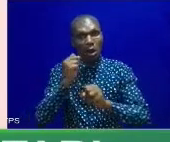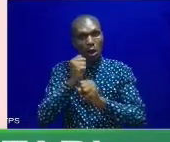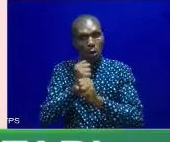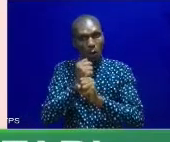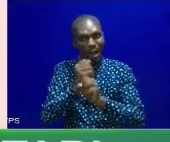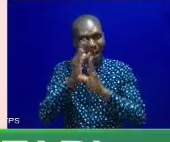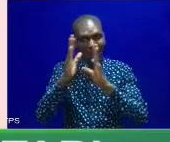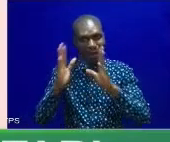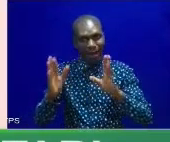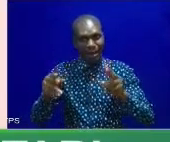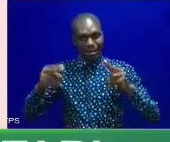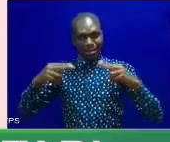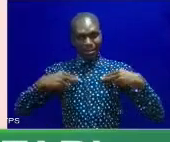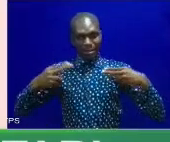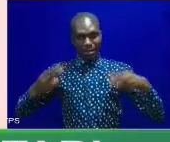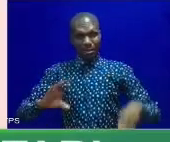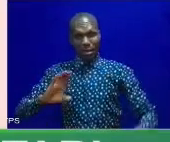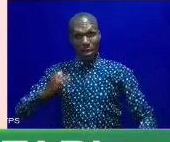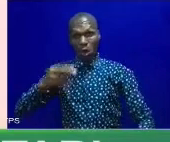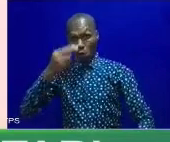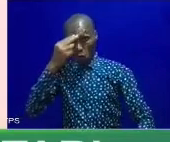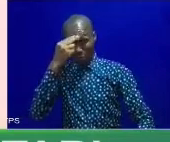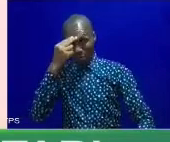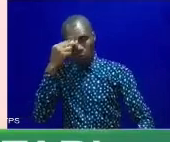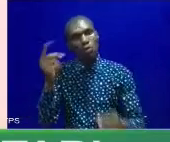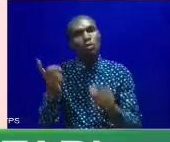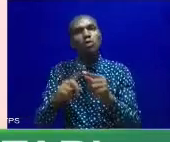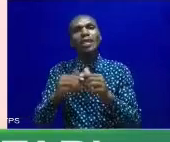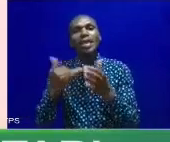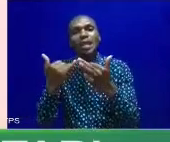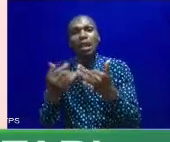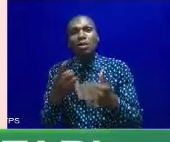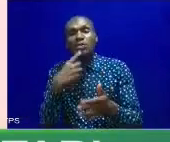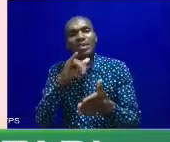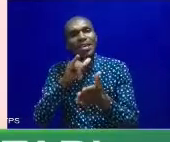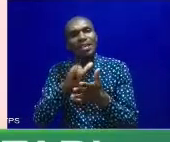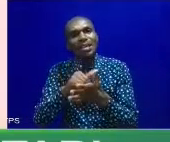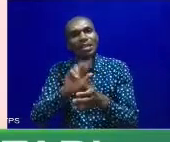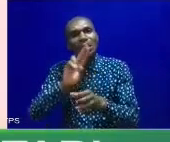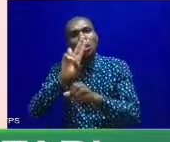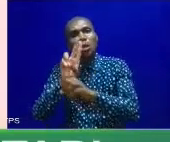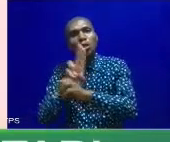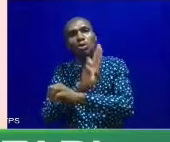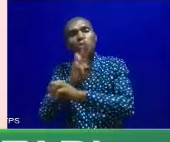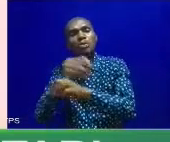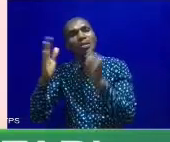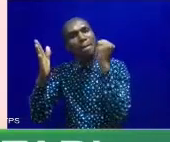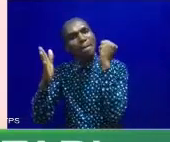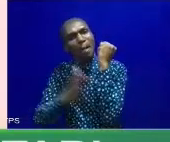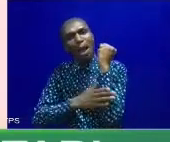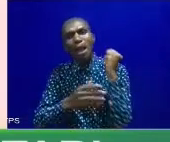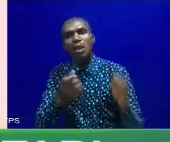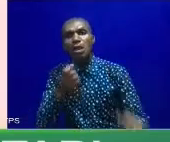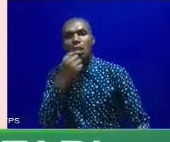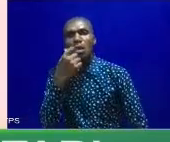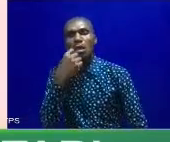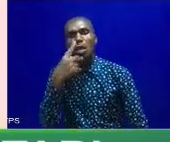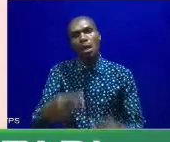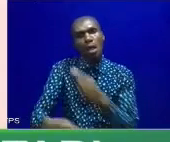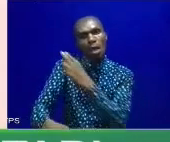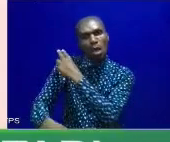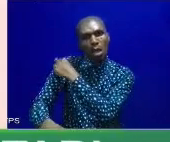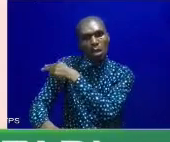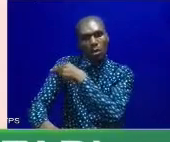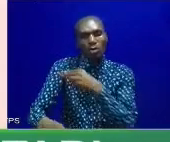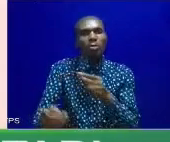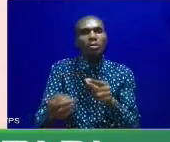ase sekta yobo chenu imeye county yoyo. Asikira wate wabu nigo obo tumekio bubebu wa mariogo, ase chinyagitari wabeire boko rokana.